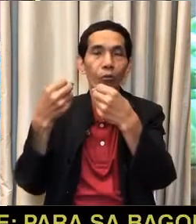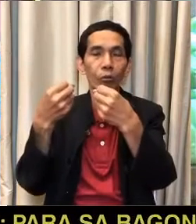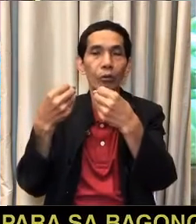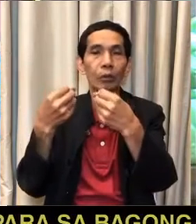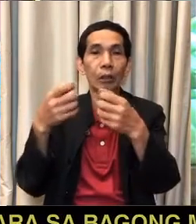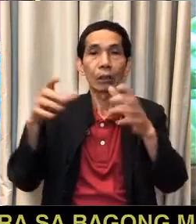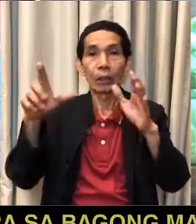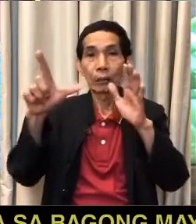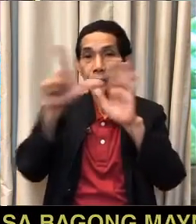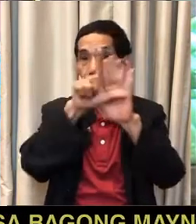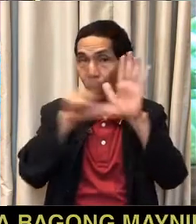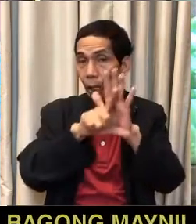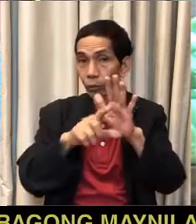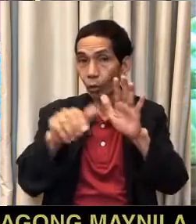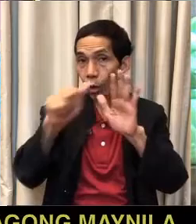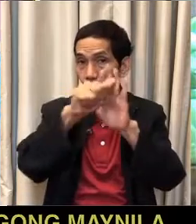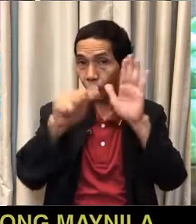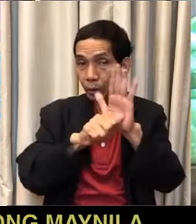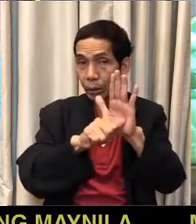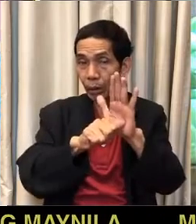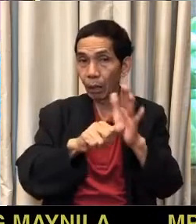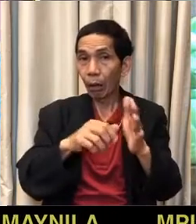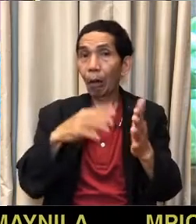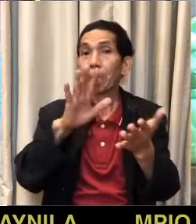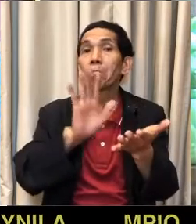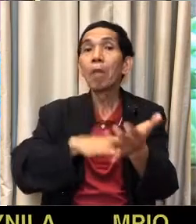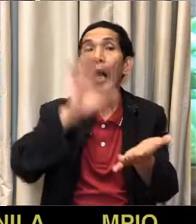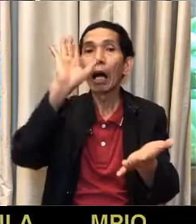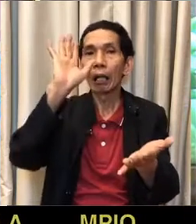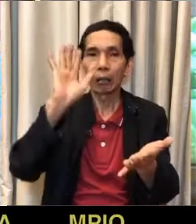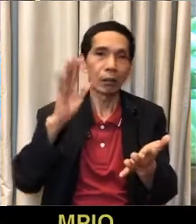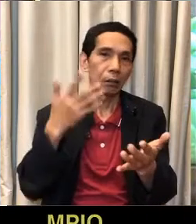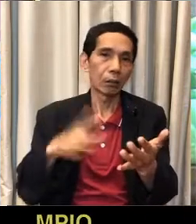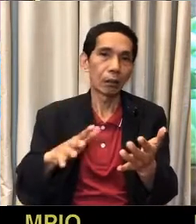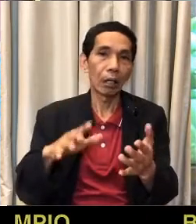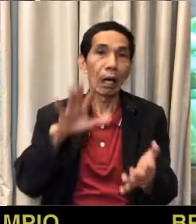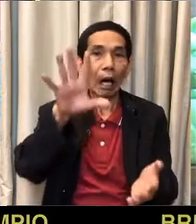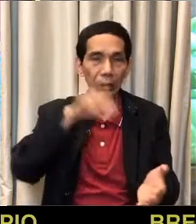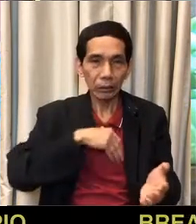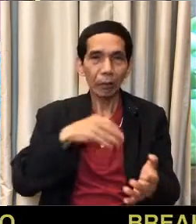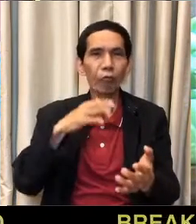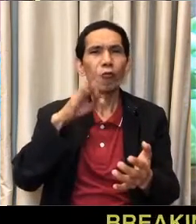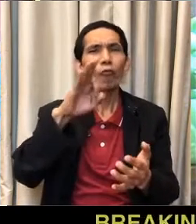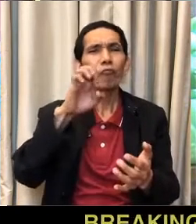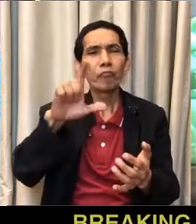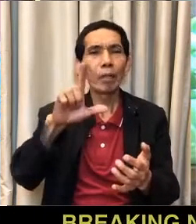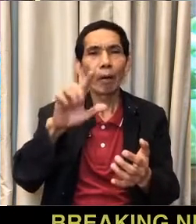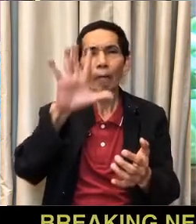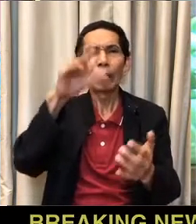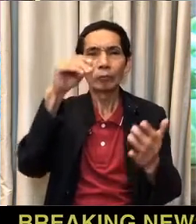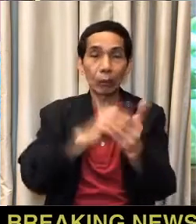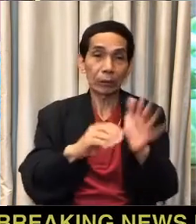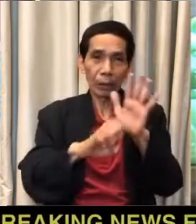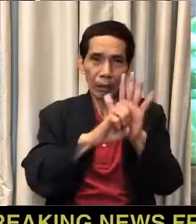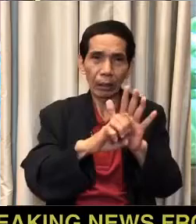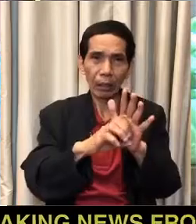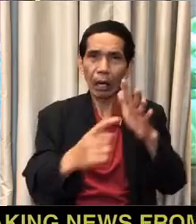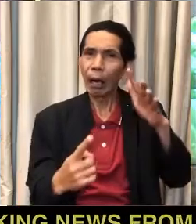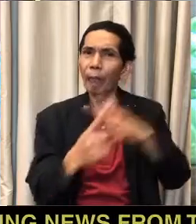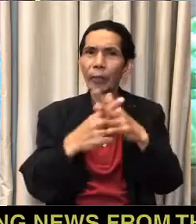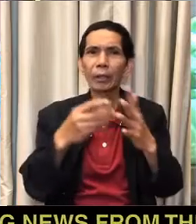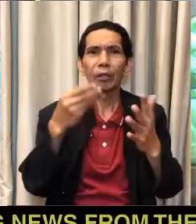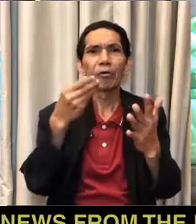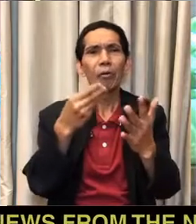Sa abogado pa lang, todas ka na. Acceptance fee, pagpalagay mo na, 5,000. Appearance